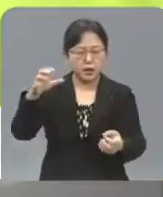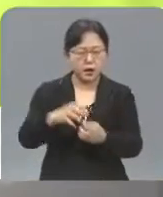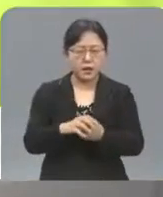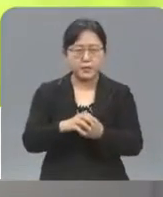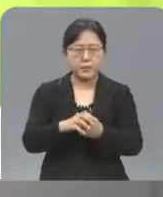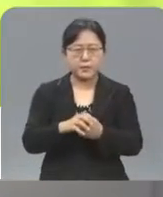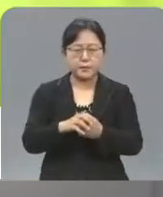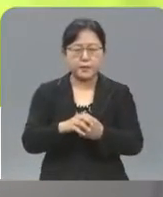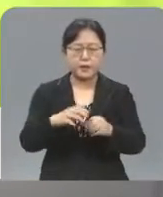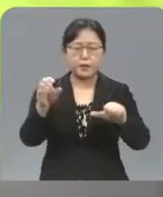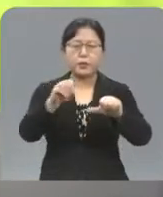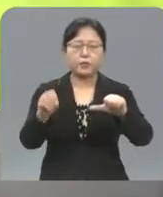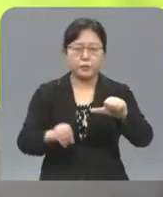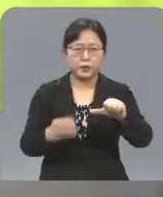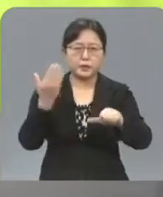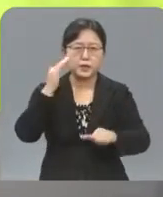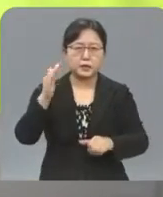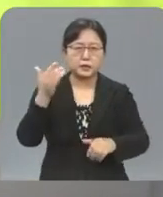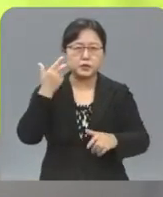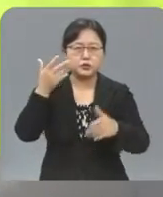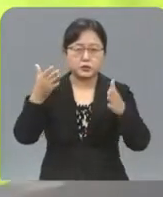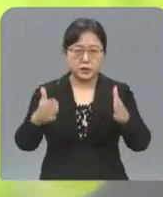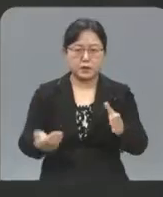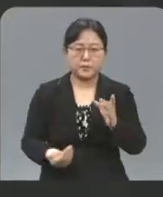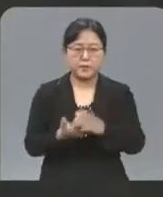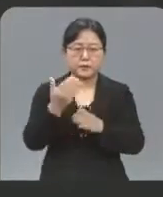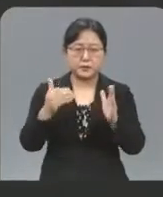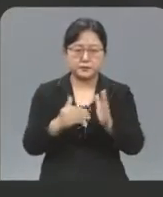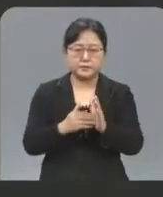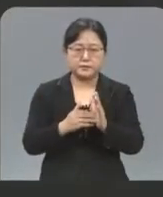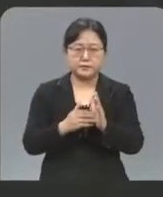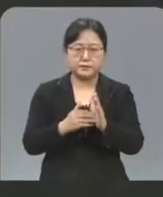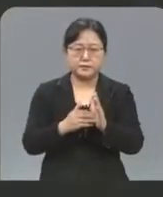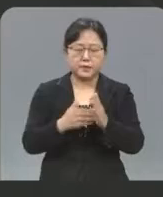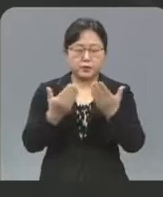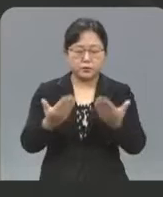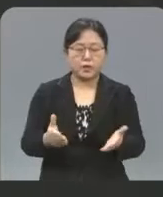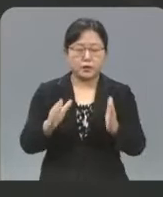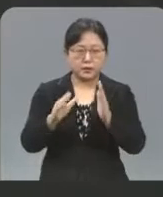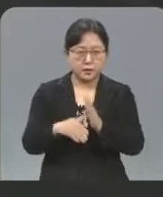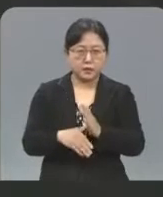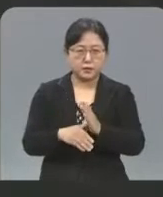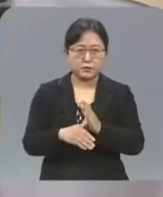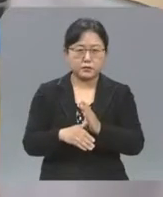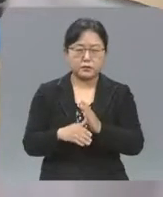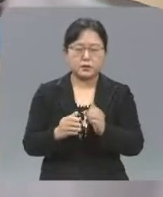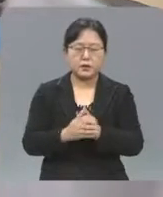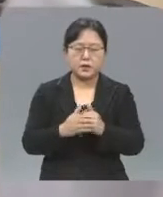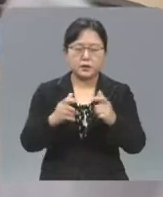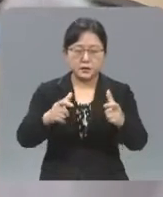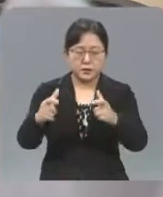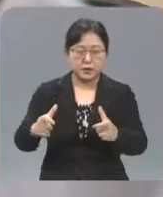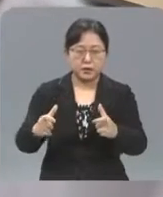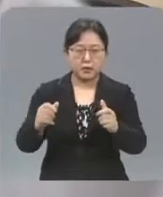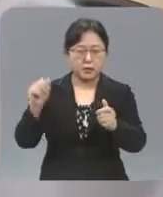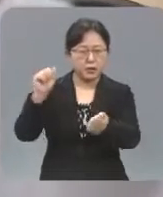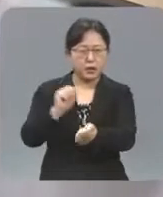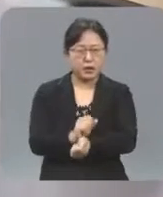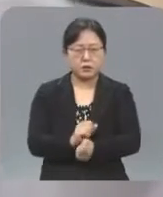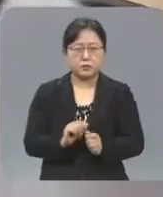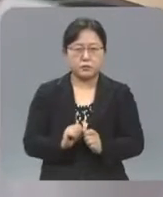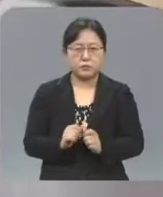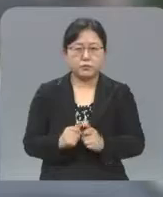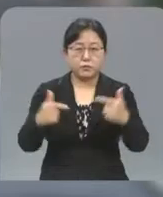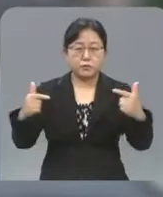친자 의 5% 가 최근 일주일 사이에 발생했습니다 휴가철을 고비로 지역 감염자가 급속도로 늘고 있는